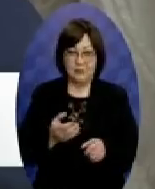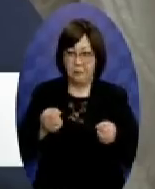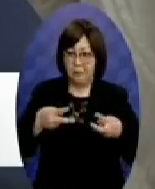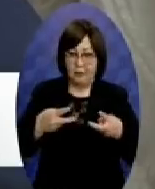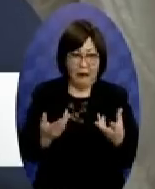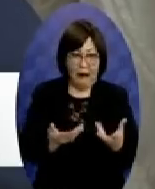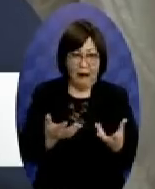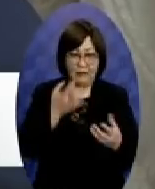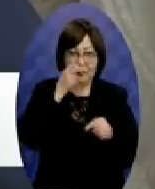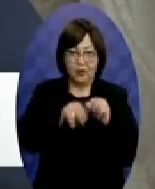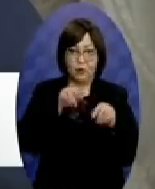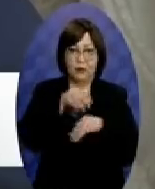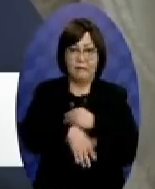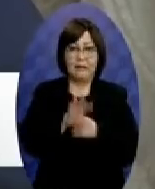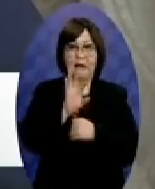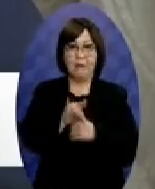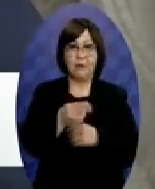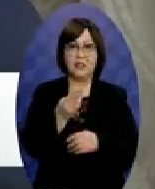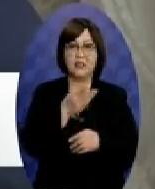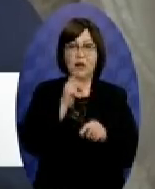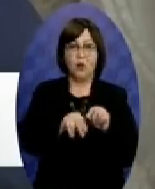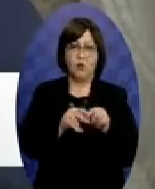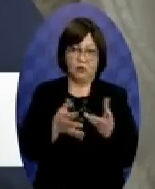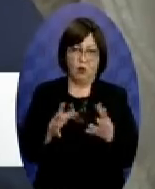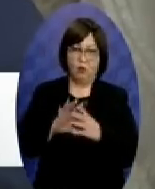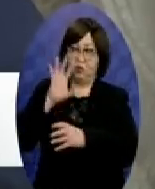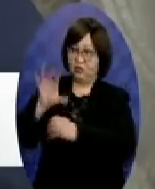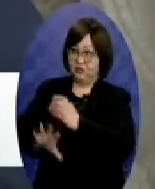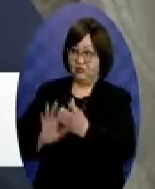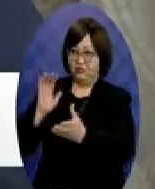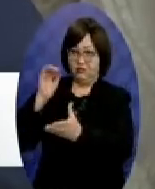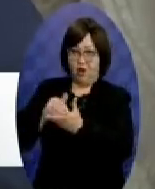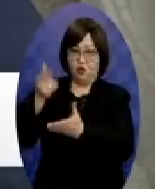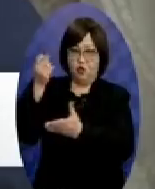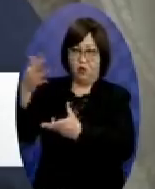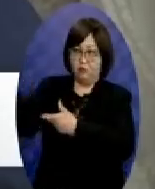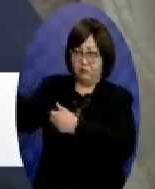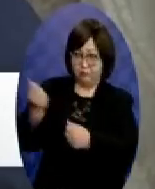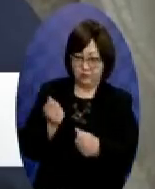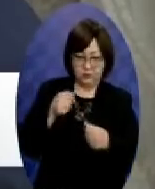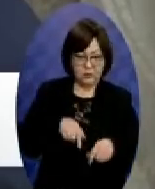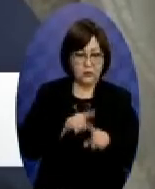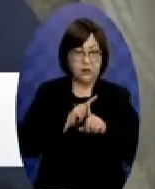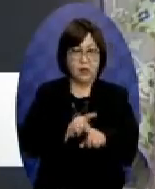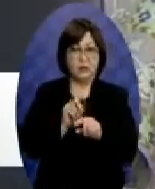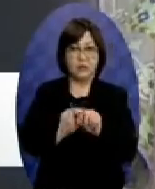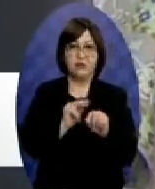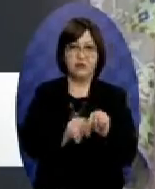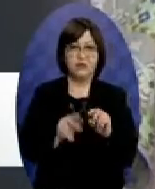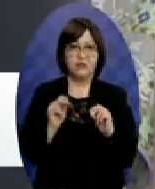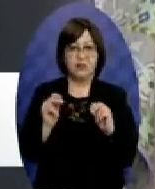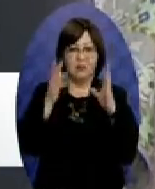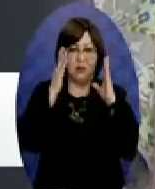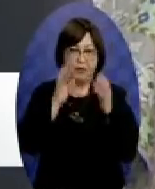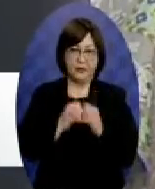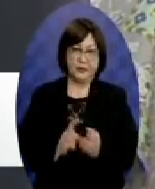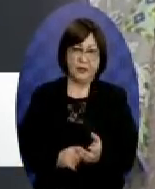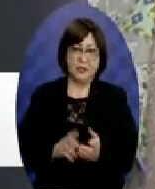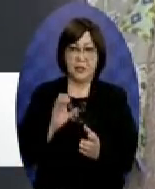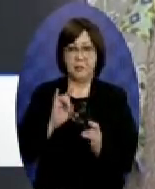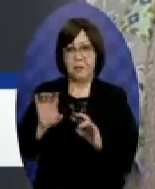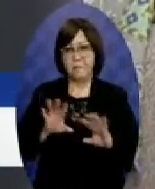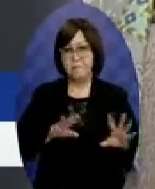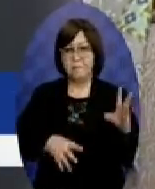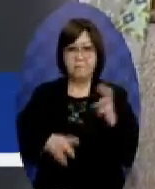энэ талаар нэгдсэн судалгаа хийгээд тэгээ цаашдаа энийг салбар болгон дээр хэрэгжүүлж мөрдөж ажиллах хэрэгтэй байгаа юм аа. Их хүлээлттэй байна л да